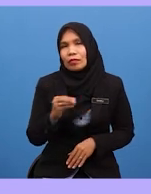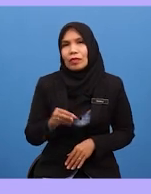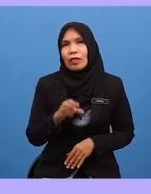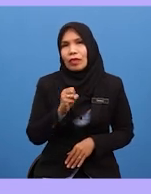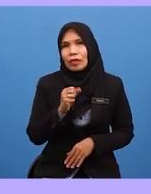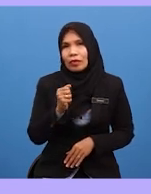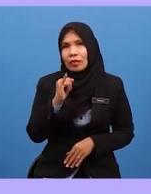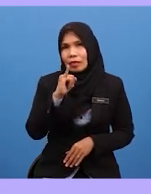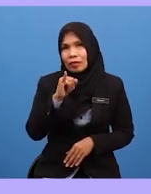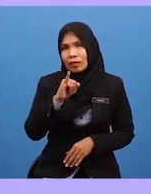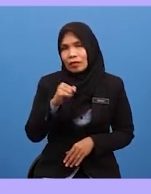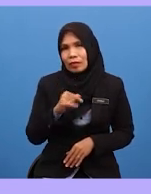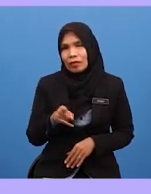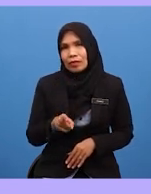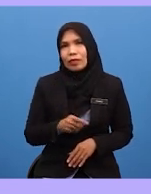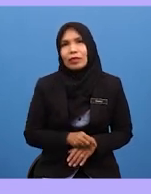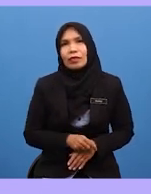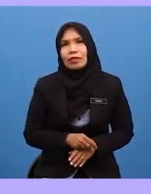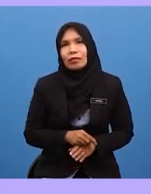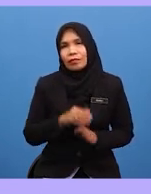saiz badan mula menurun.